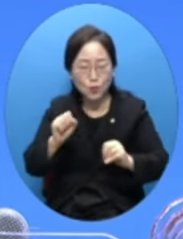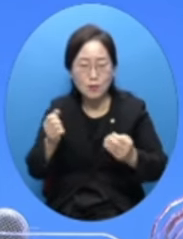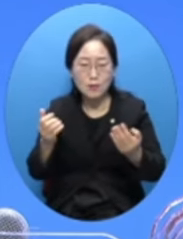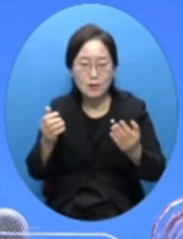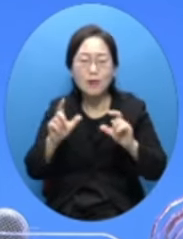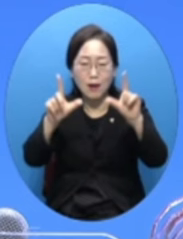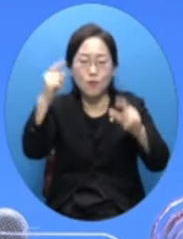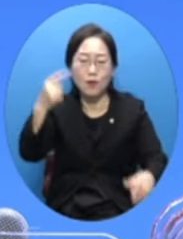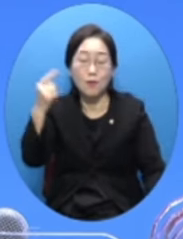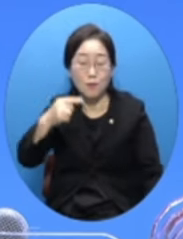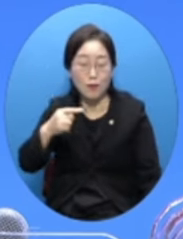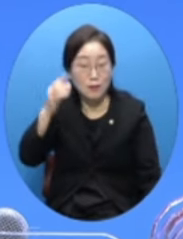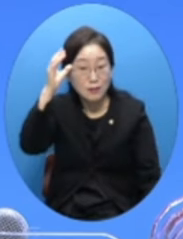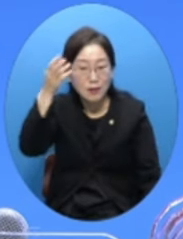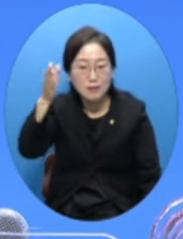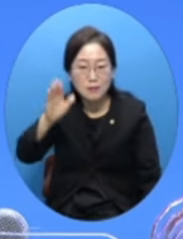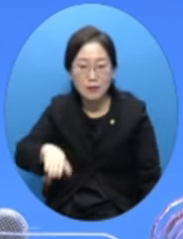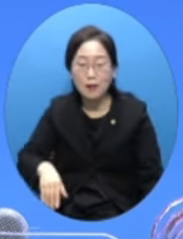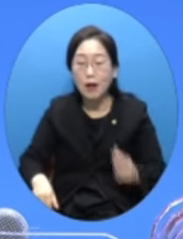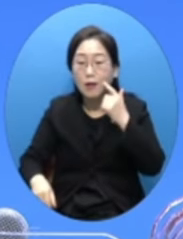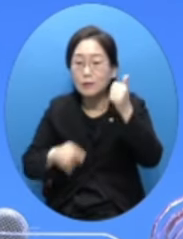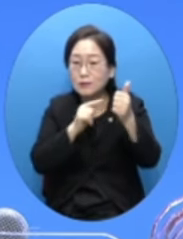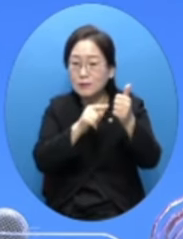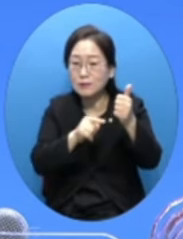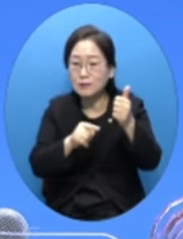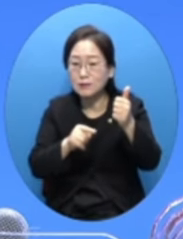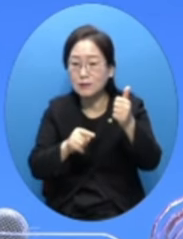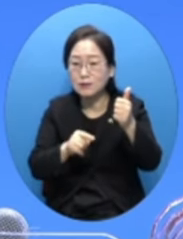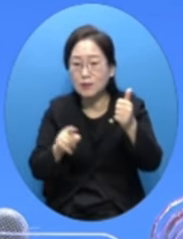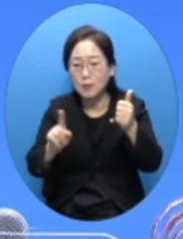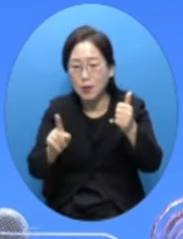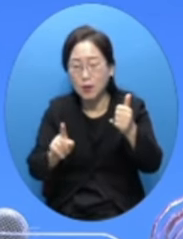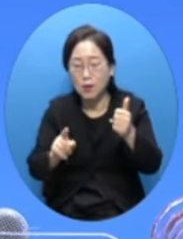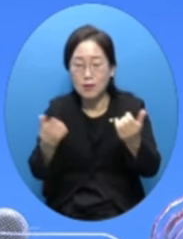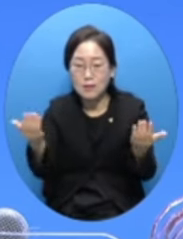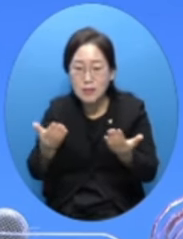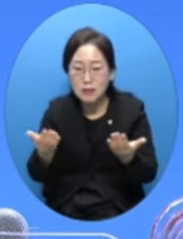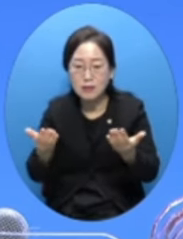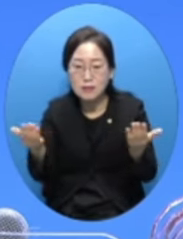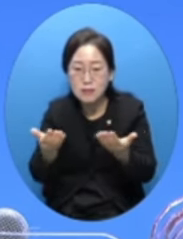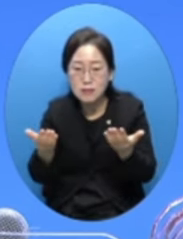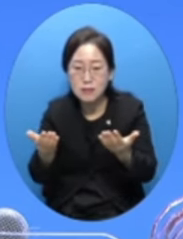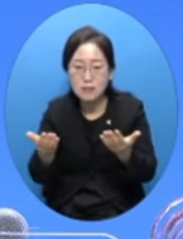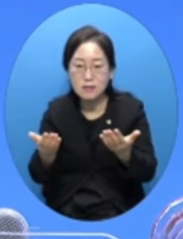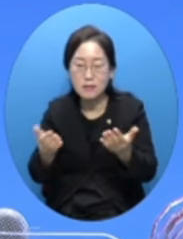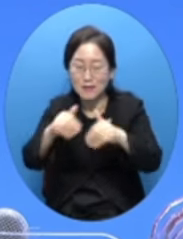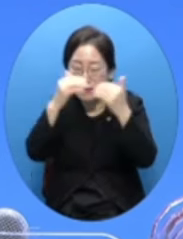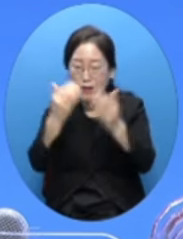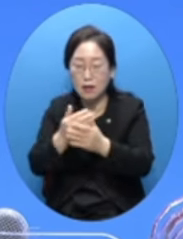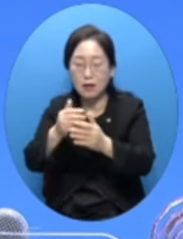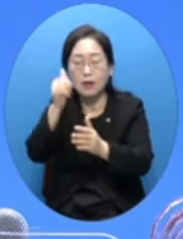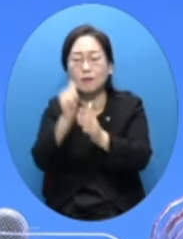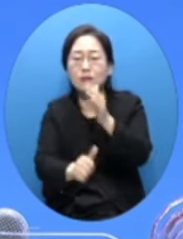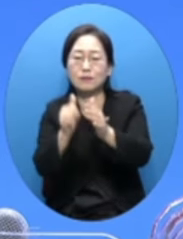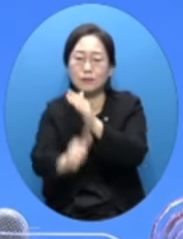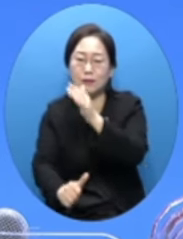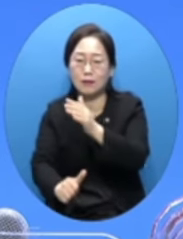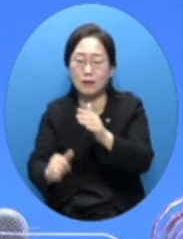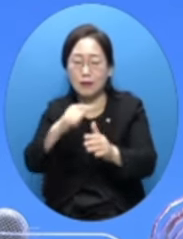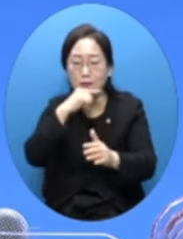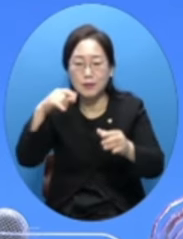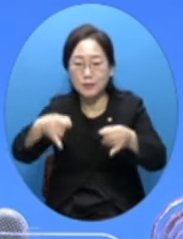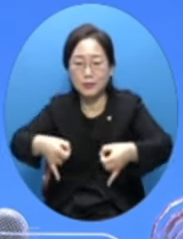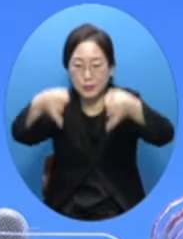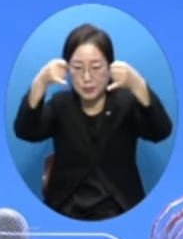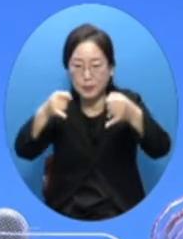했지만 아버님은 결국 선대님마다 다 실패하고 빚더미에 앉은